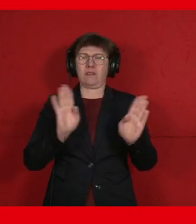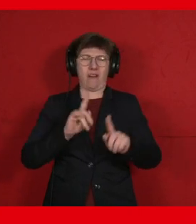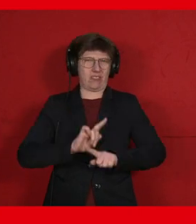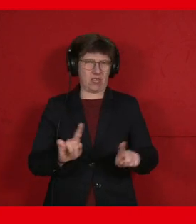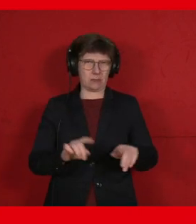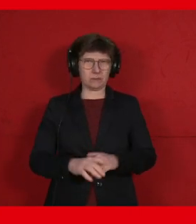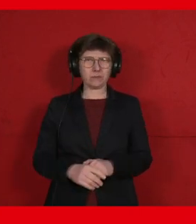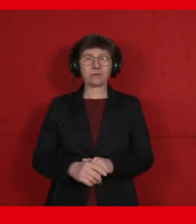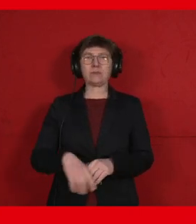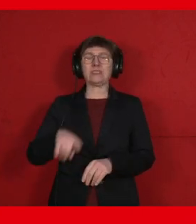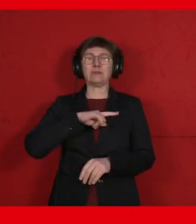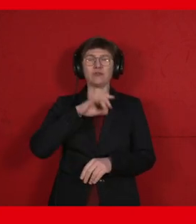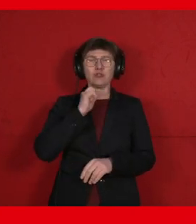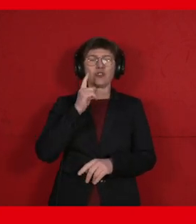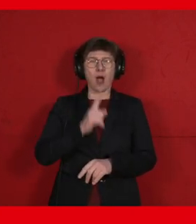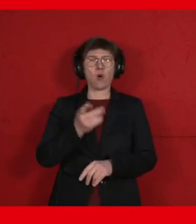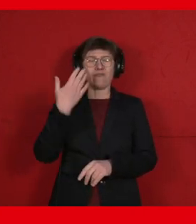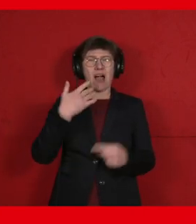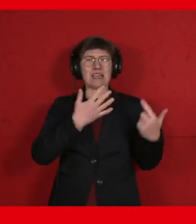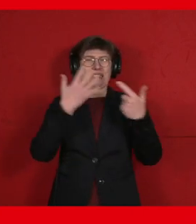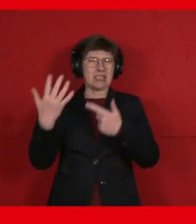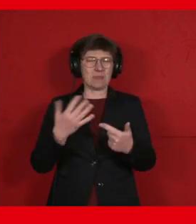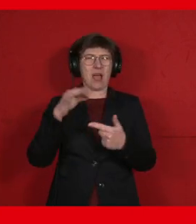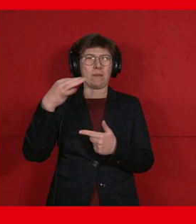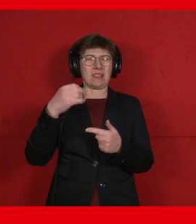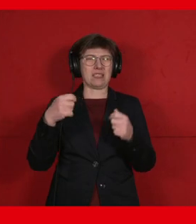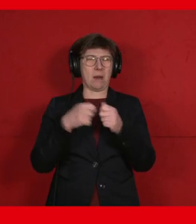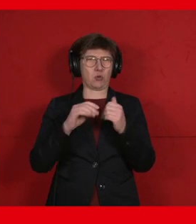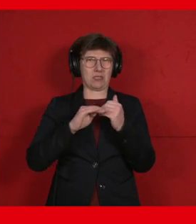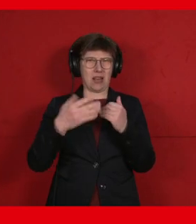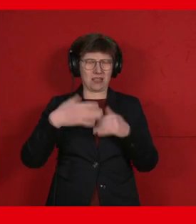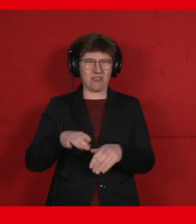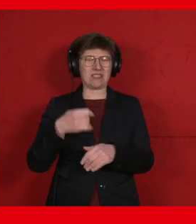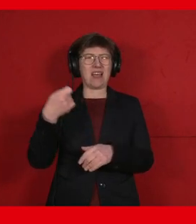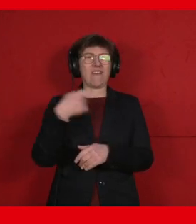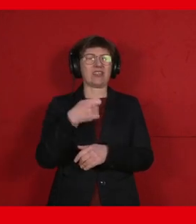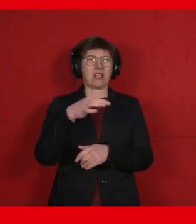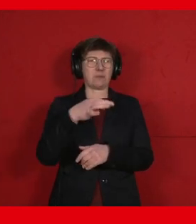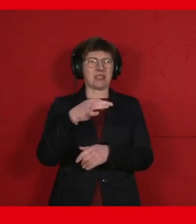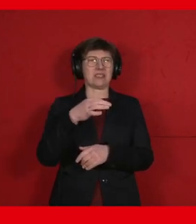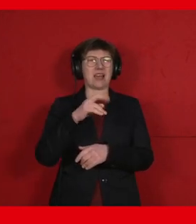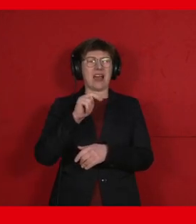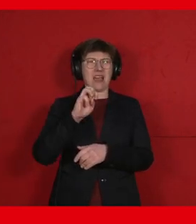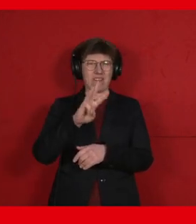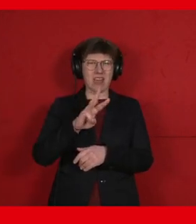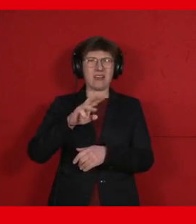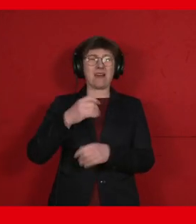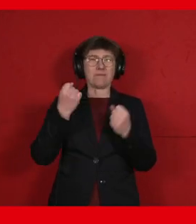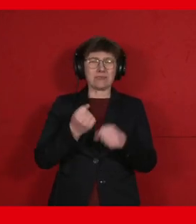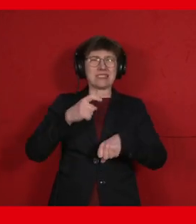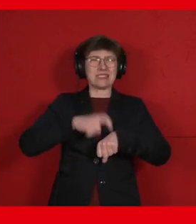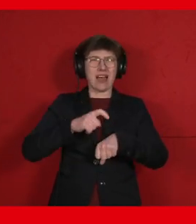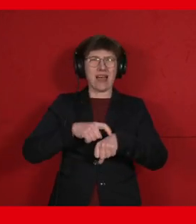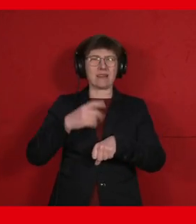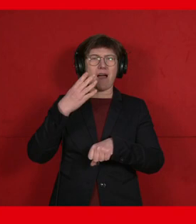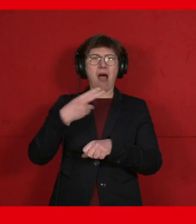dann will ich an dieser Stelle direkt als jemand, der auch mal 7 Jahre Minister in einem Bundesland war, Finanzminister in Nordrhein-Westfalen und da die meiste Zeit mit dem ersten